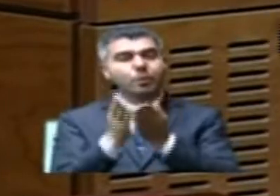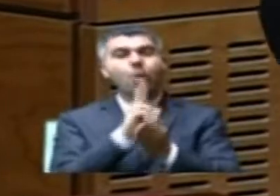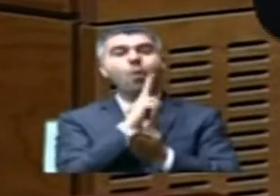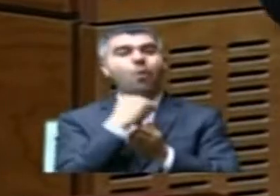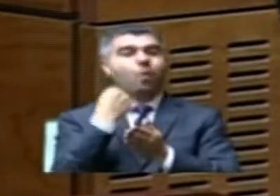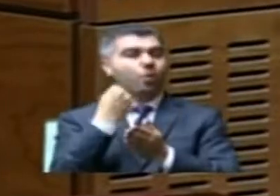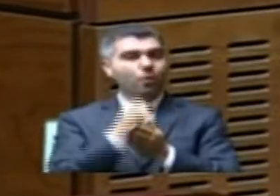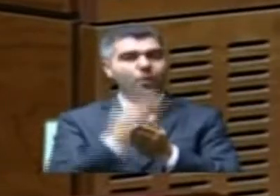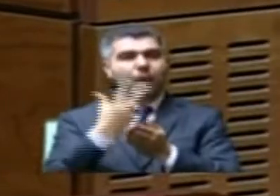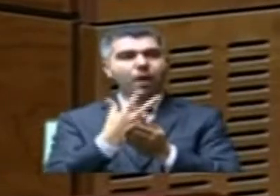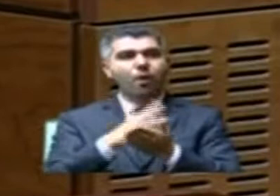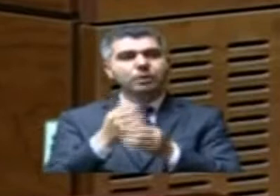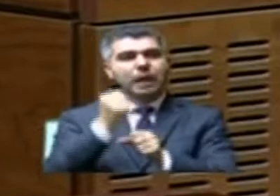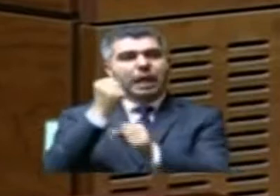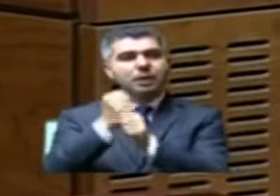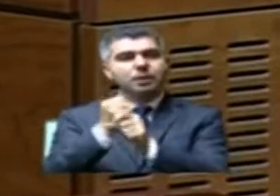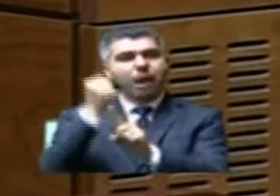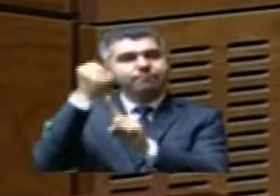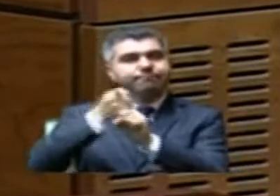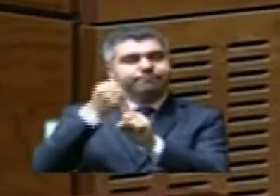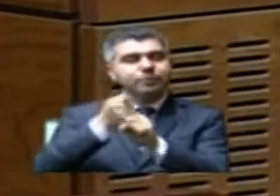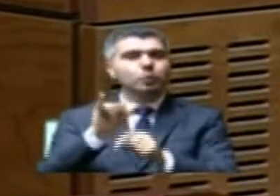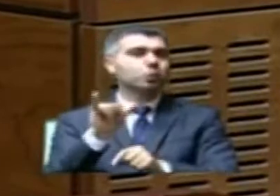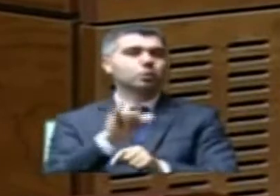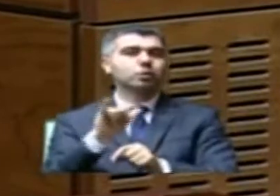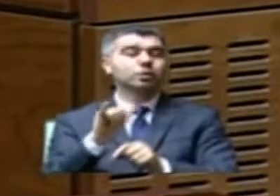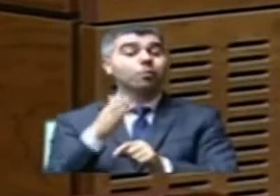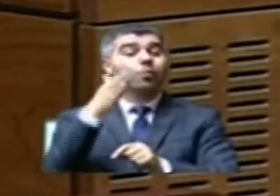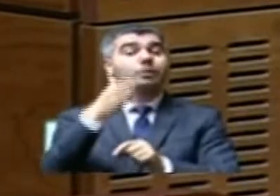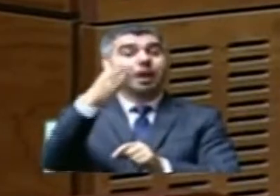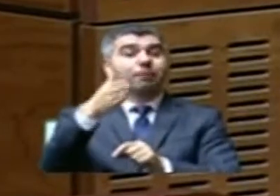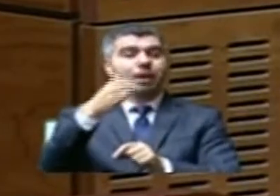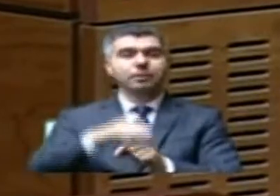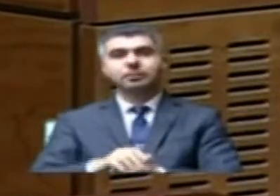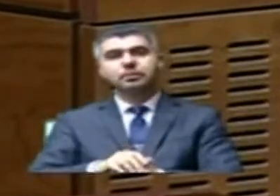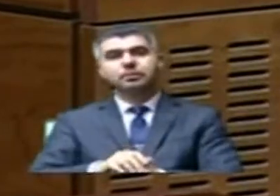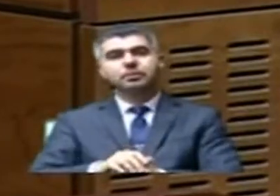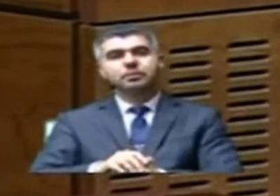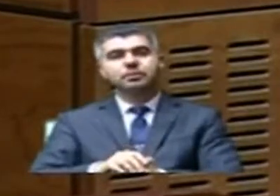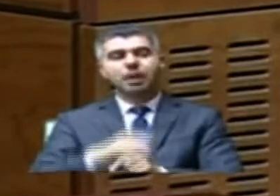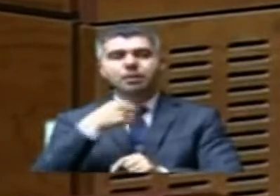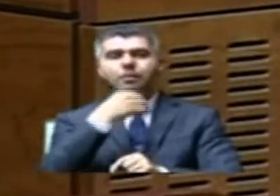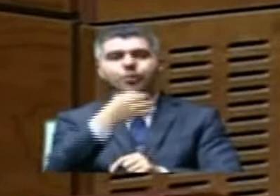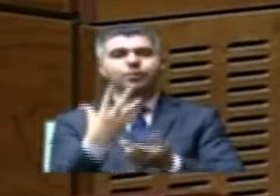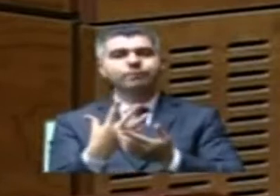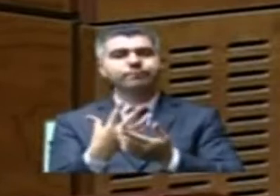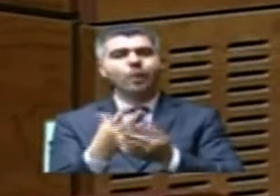وما تريد من التعليم، لأننا يمكننا أن نتكلم عن الاقتضاد فهو